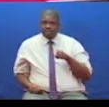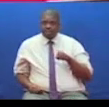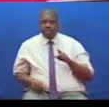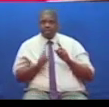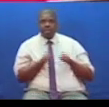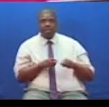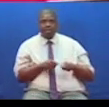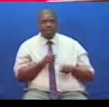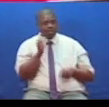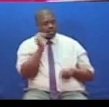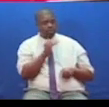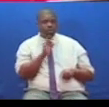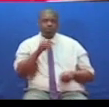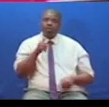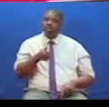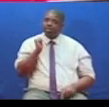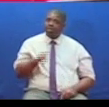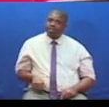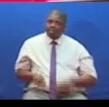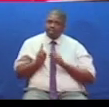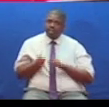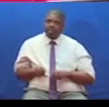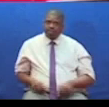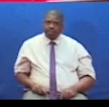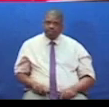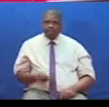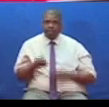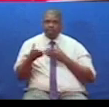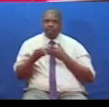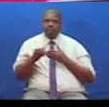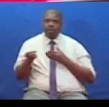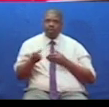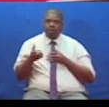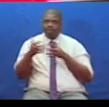ilikuwa, Januari mwaka jana ilikuwa US dollar 6